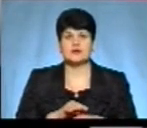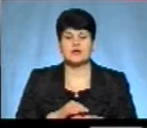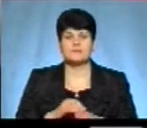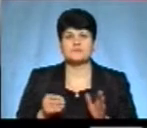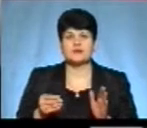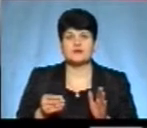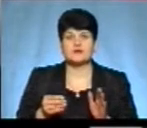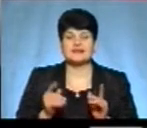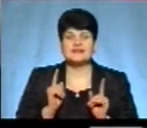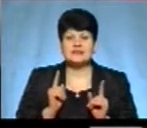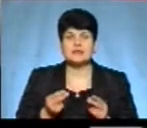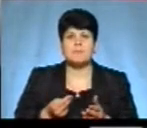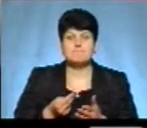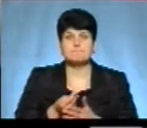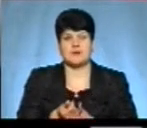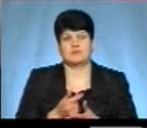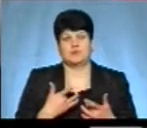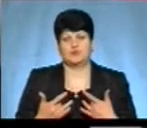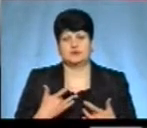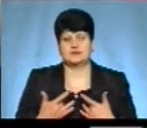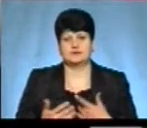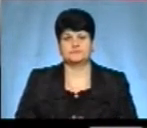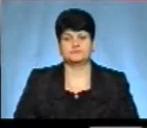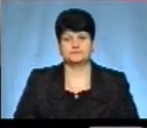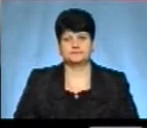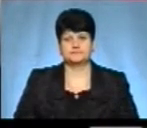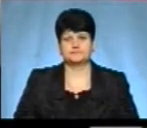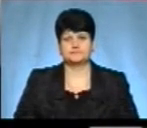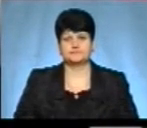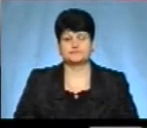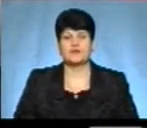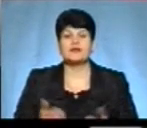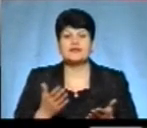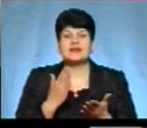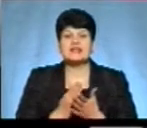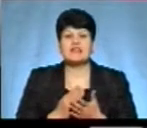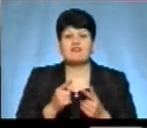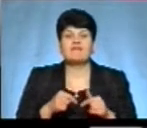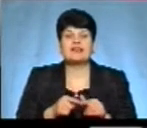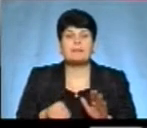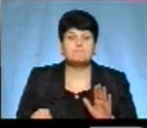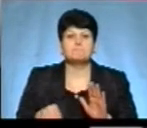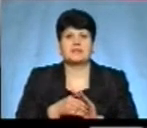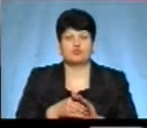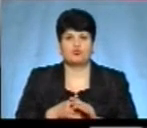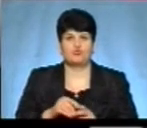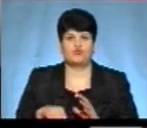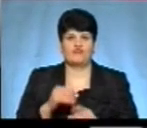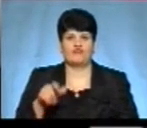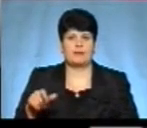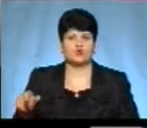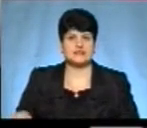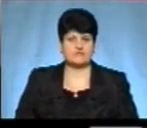комерційні концерти. Тобто ці благодійні, вони припинилися через відповідний розголос. Які є види підкупу виборців? Ну, перш за